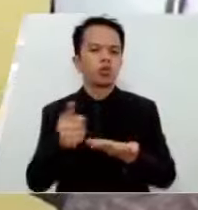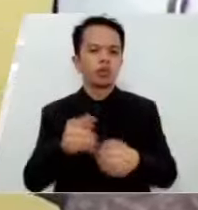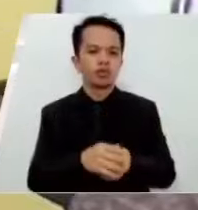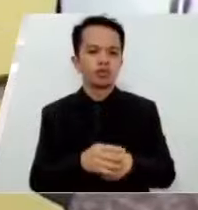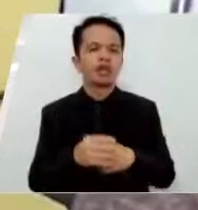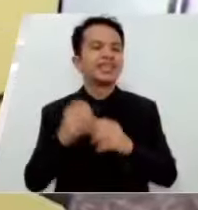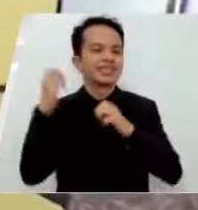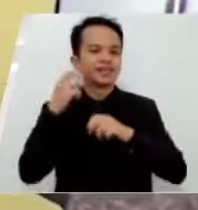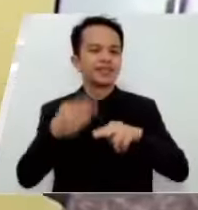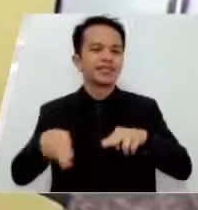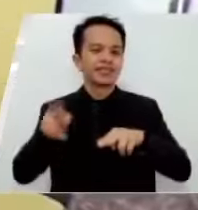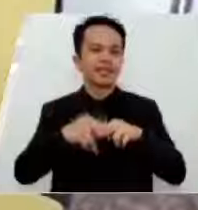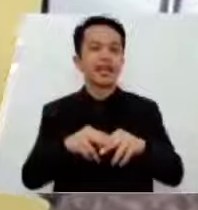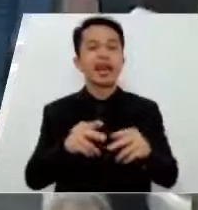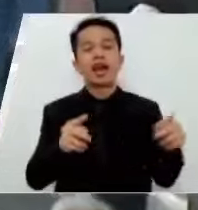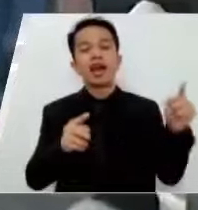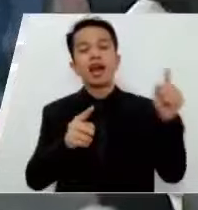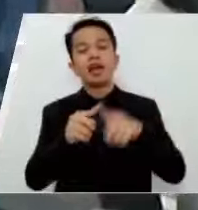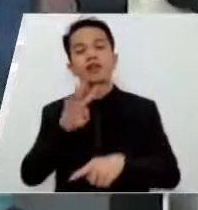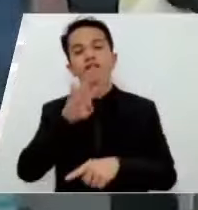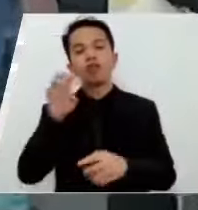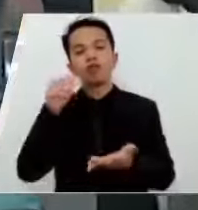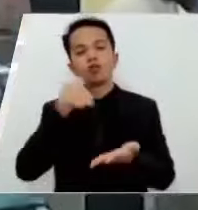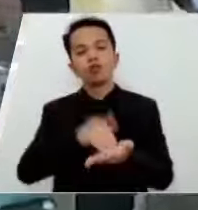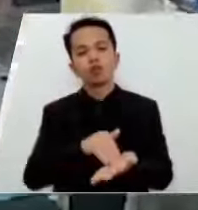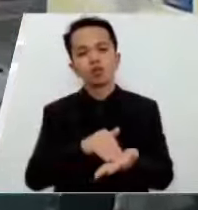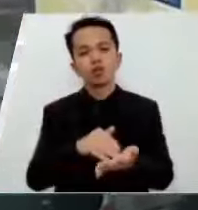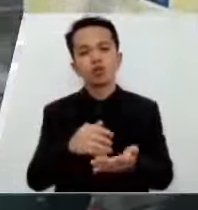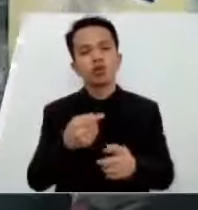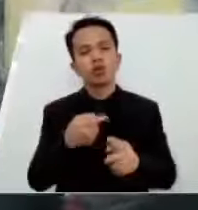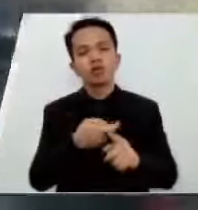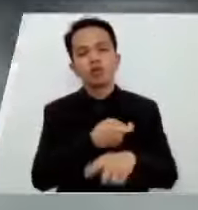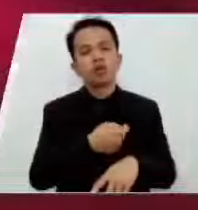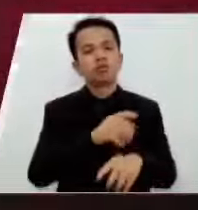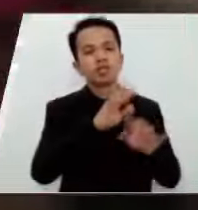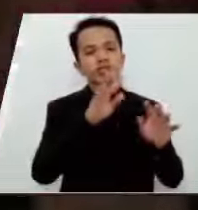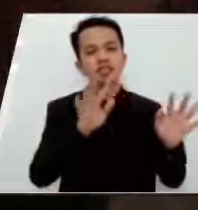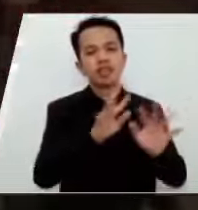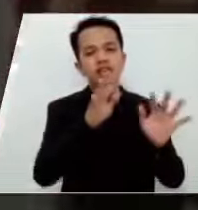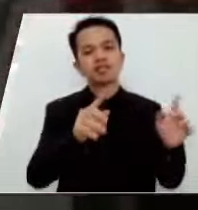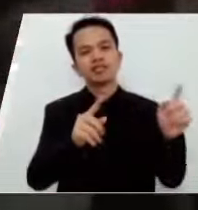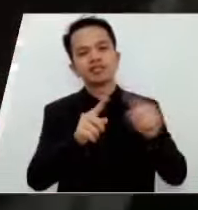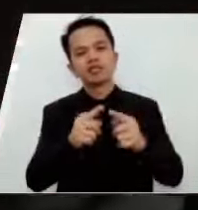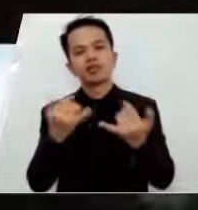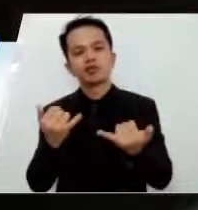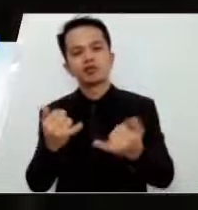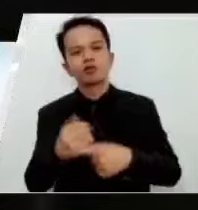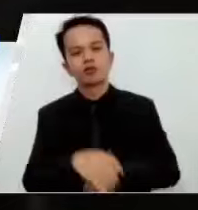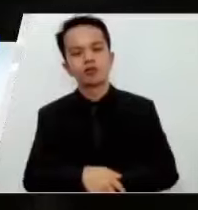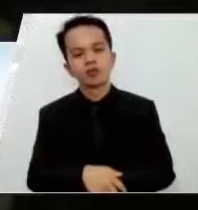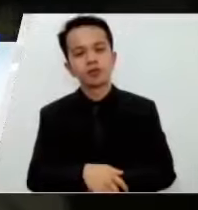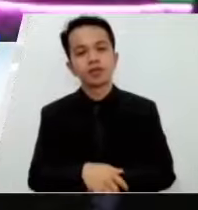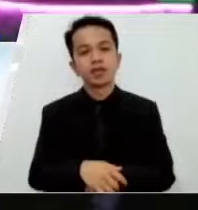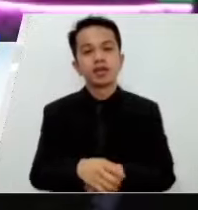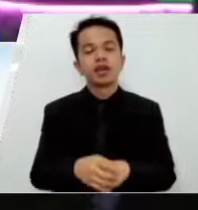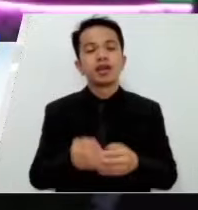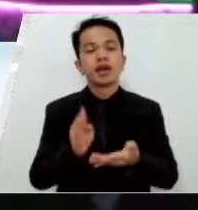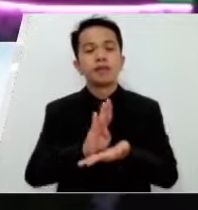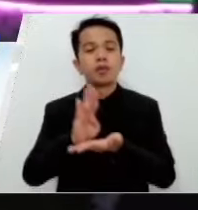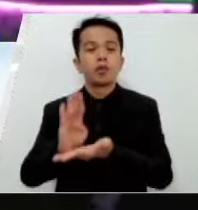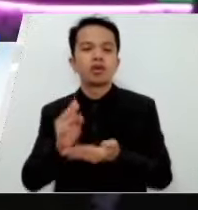na pumalo na sa halos 400,000 mula Palm Sunday hanggang kahapon. Sa Boracay naman, ipinagbawal muna ang